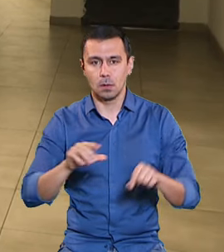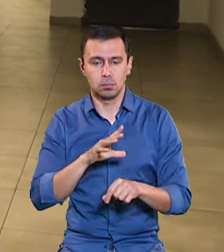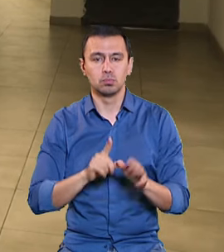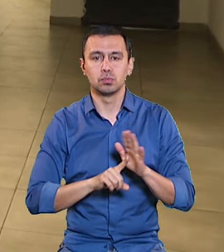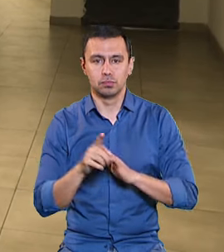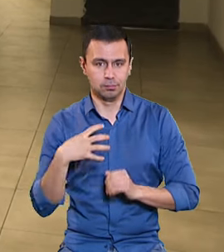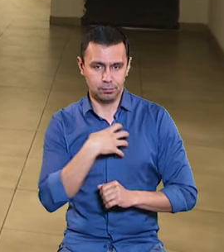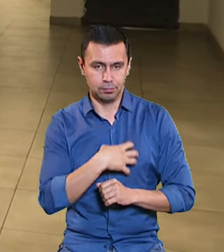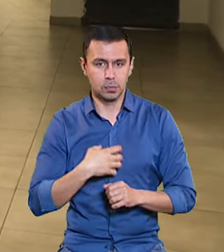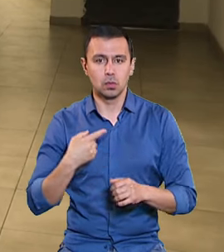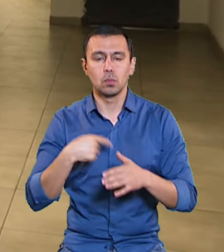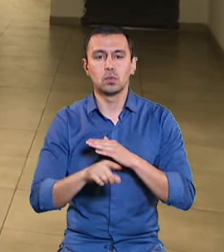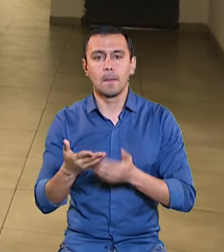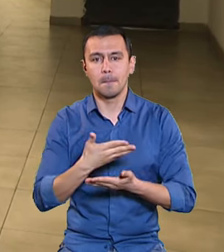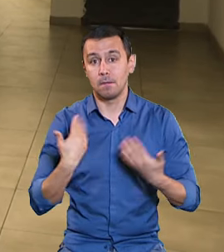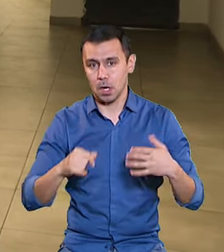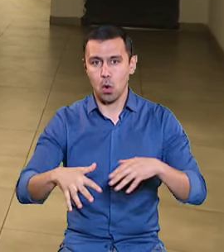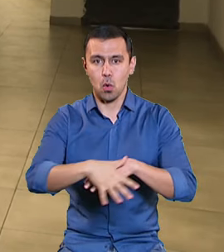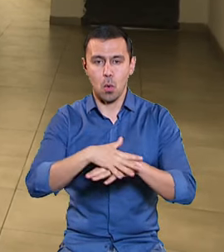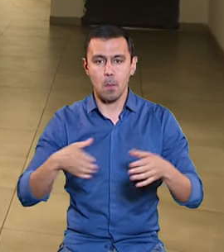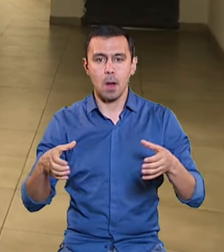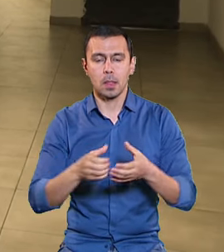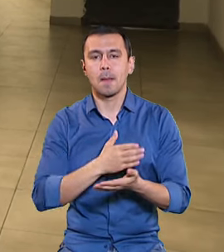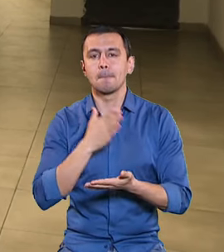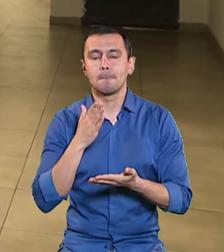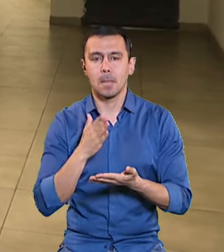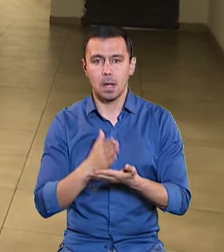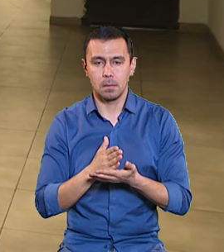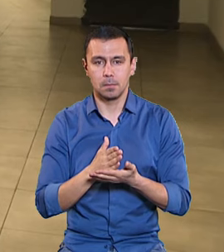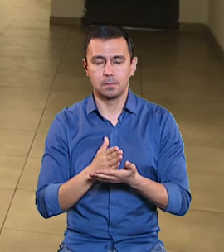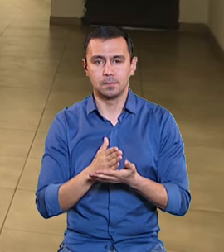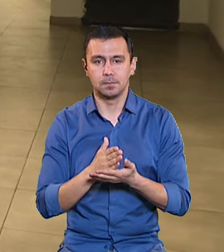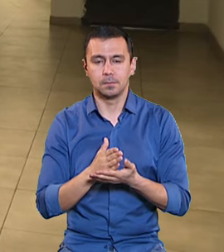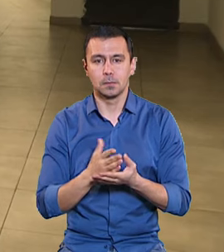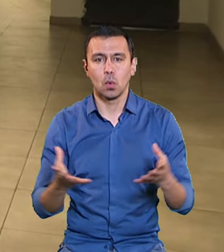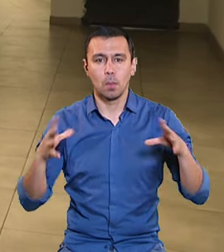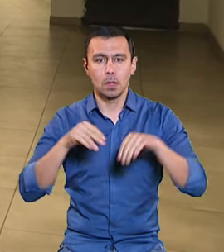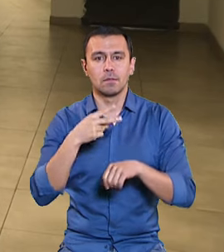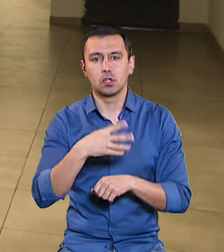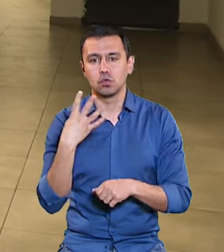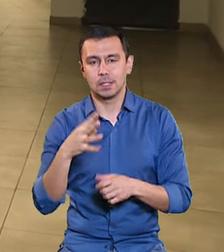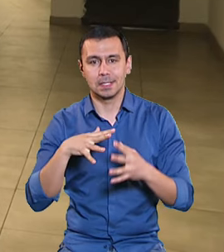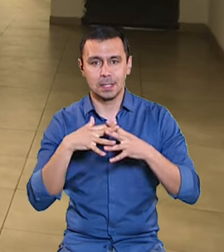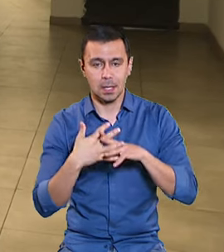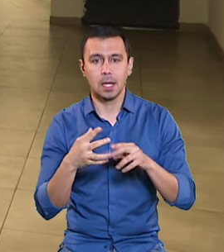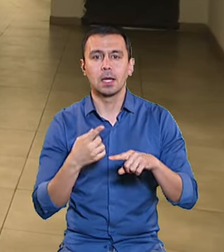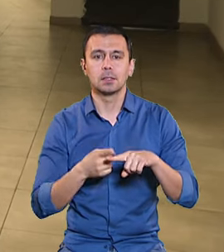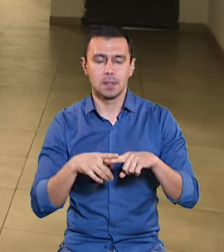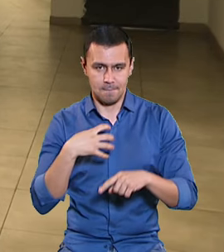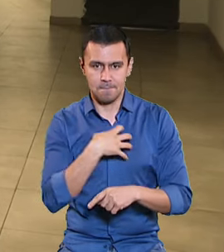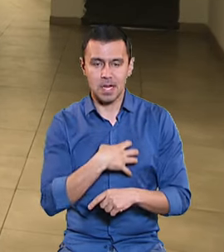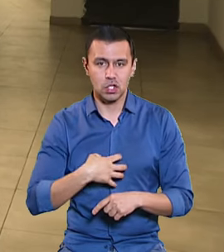актуальності через те, що ми вже громада і маємо в об'єднанні 24 села, тому це